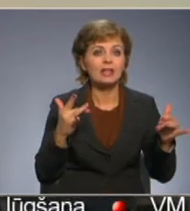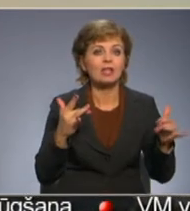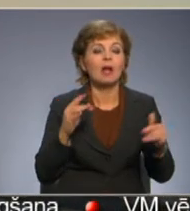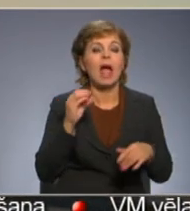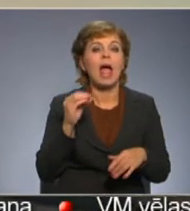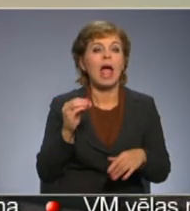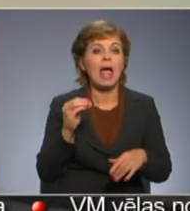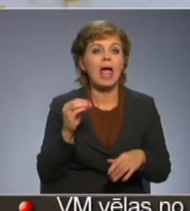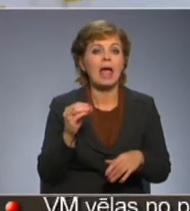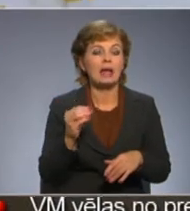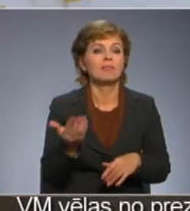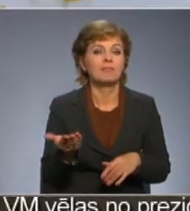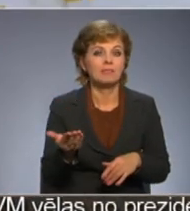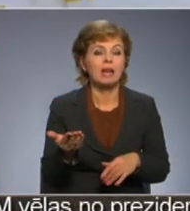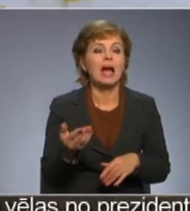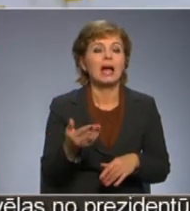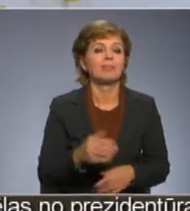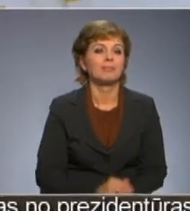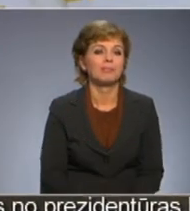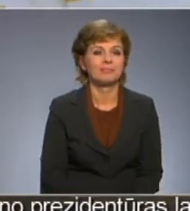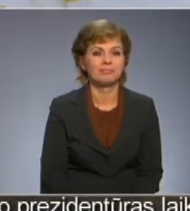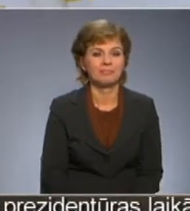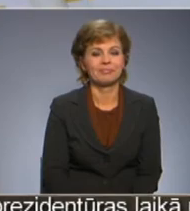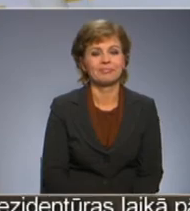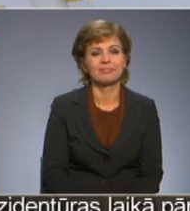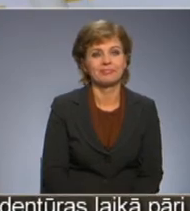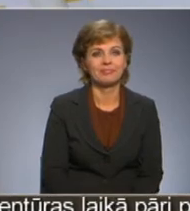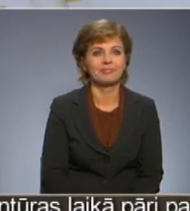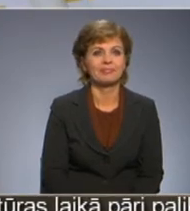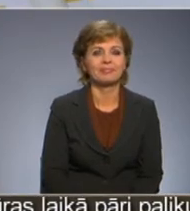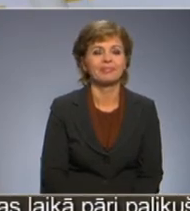e-vai ne, tā kā. Sandra Leitāne, Andris Spāns, TV Spektrs.